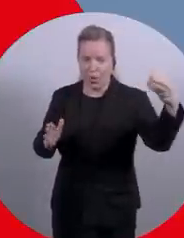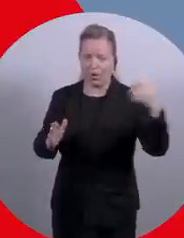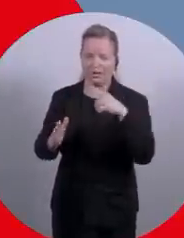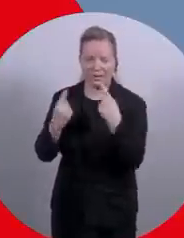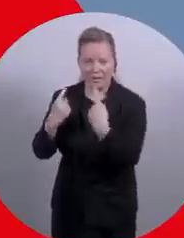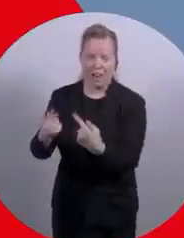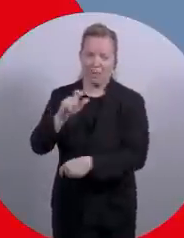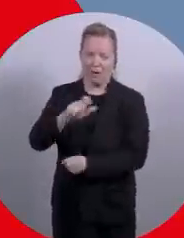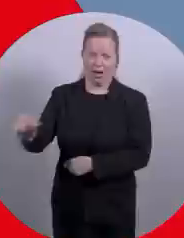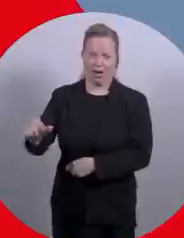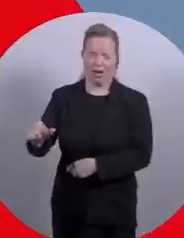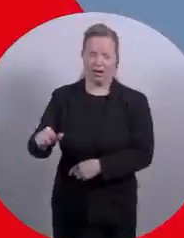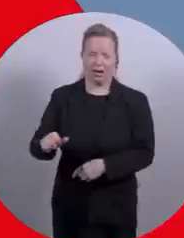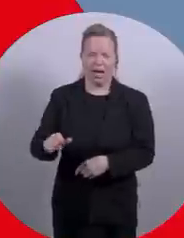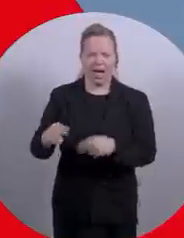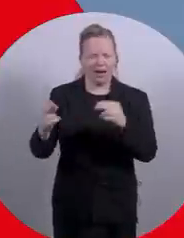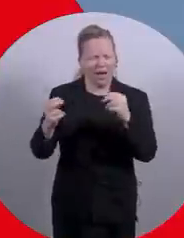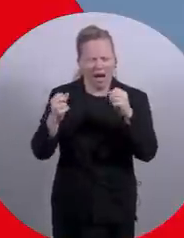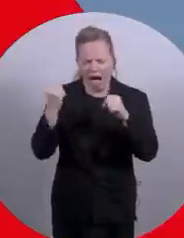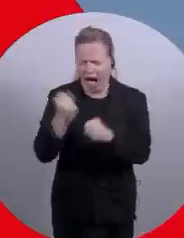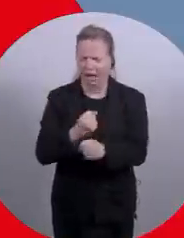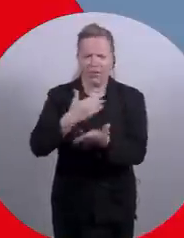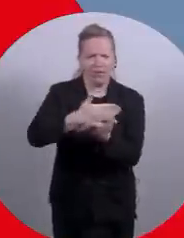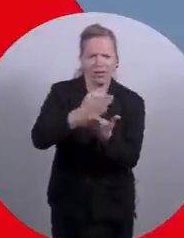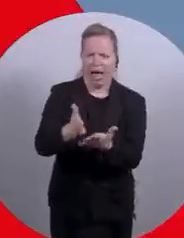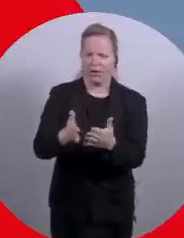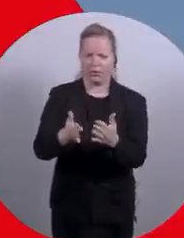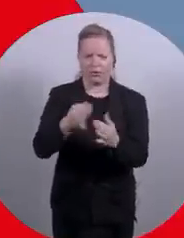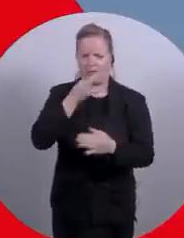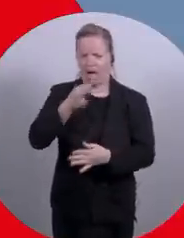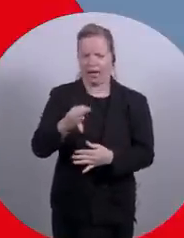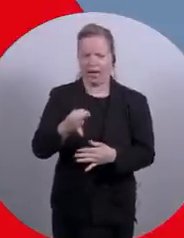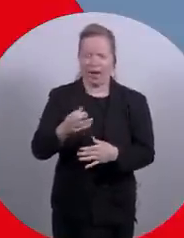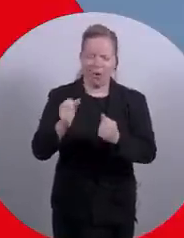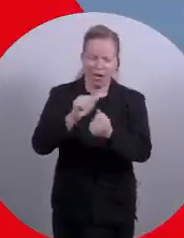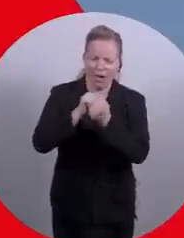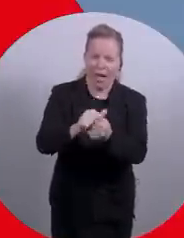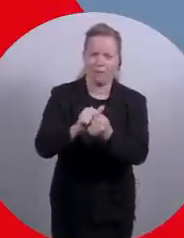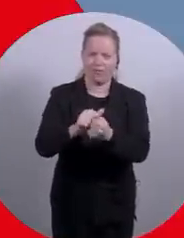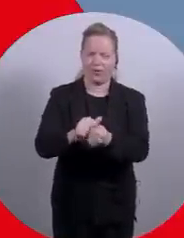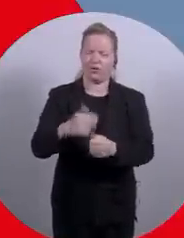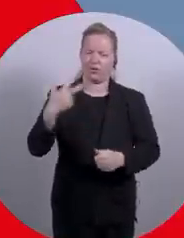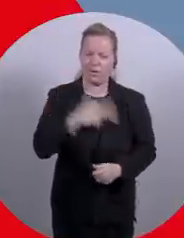es ist dieser knallharte Verteilungsfrage von soziale Gerechtigkeit